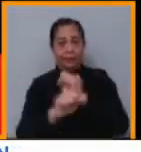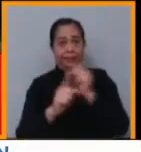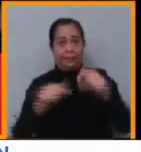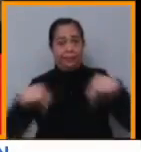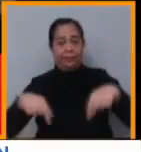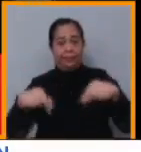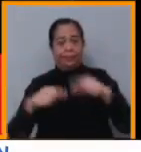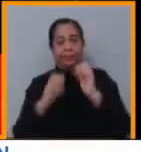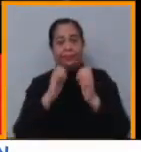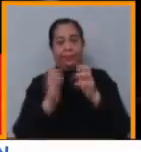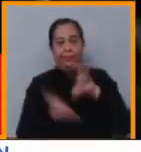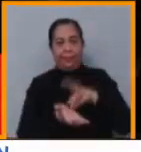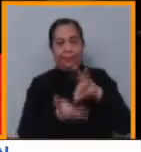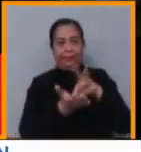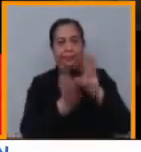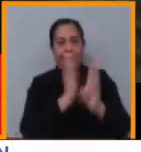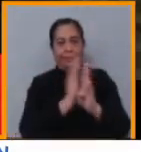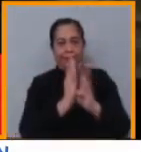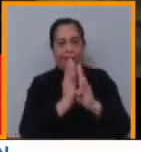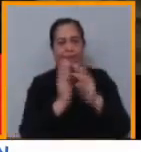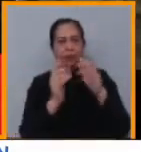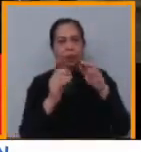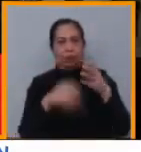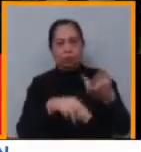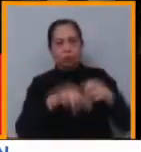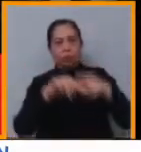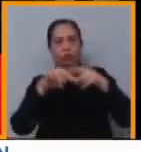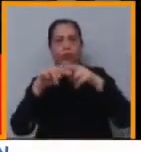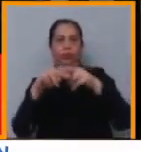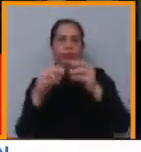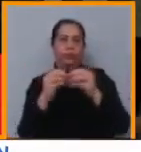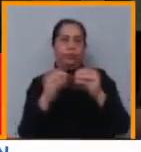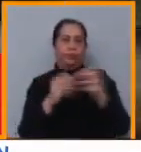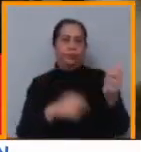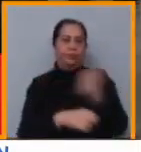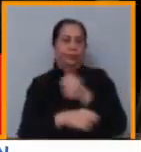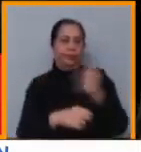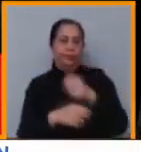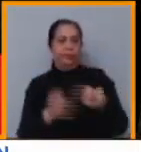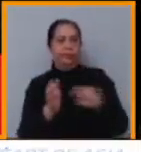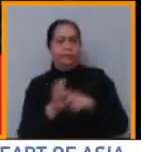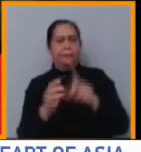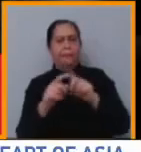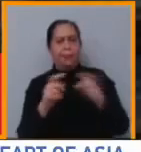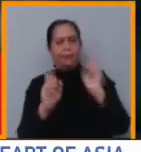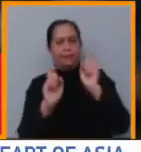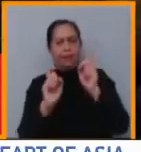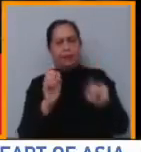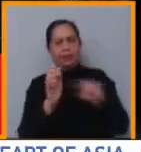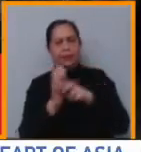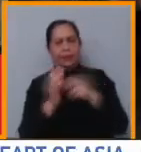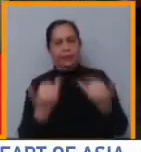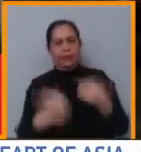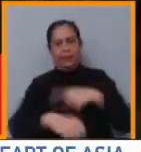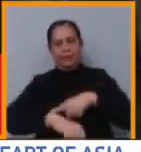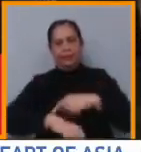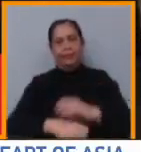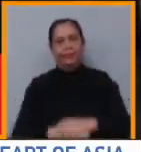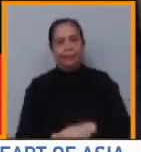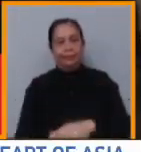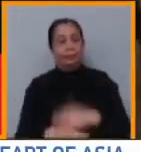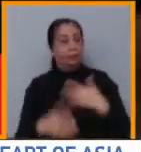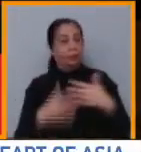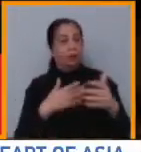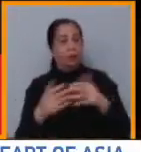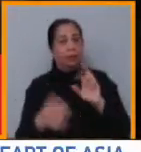Carousel. Paunti-unti nang dumadami ang mga pasahero, pero mabilis naman silang nakakasakay sa mga oras na ito. At kahit pa rush hour na, maluwag